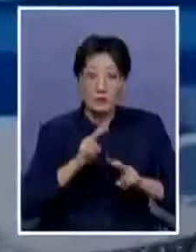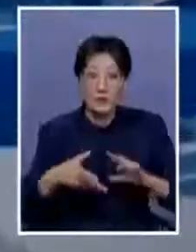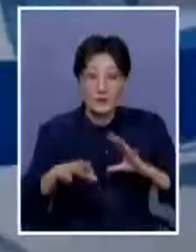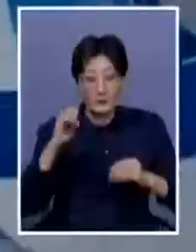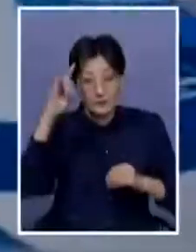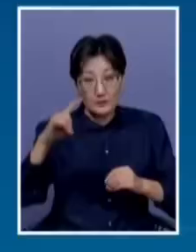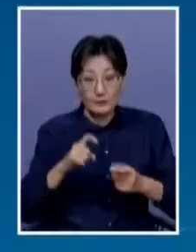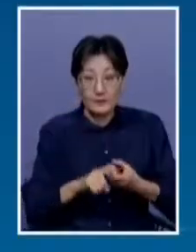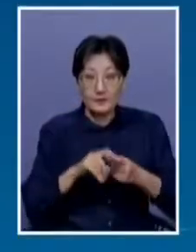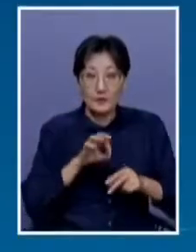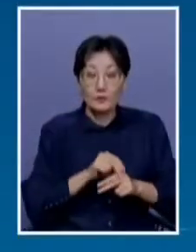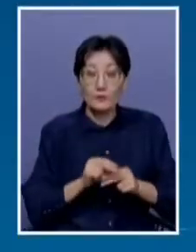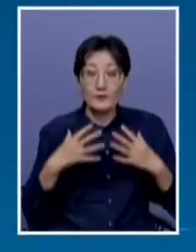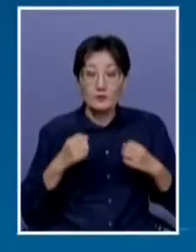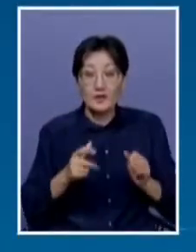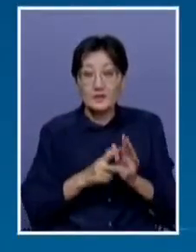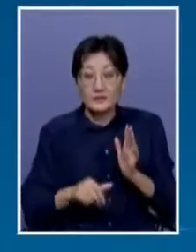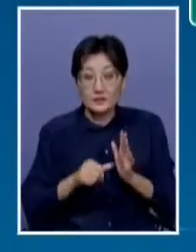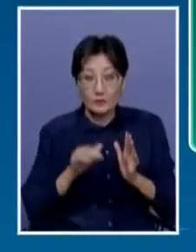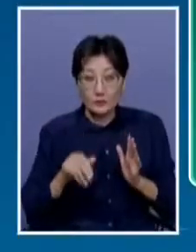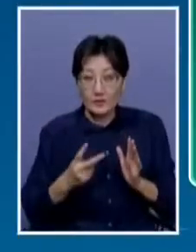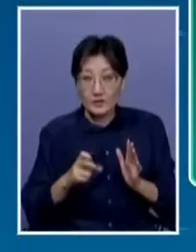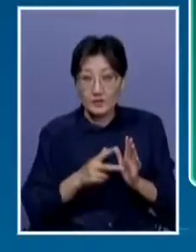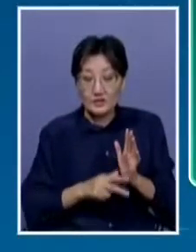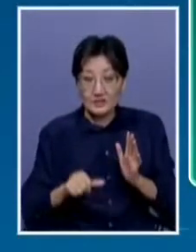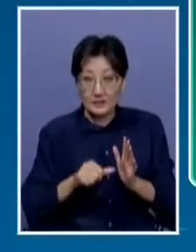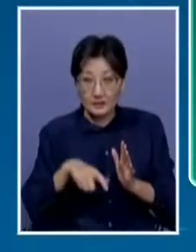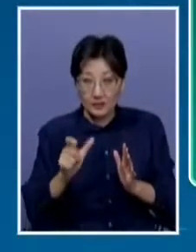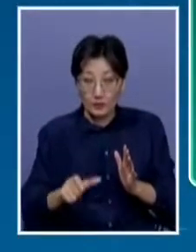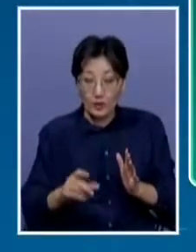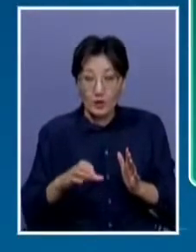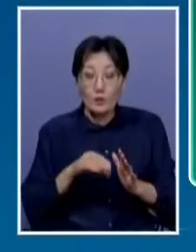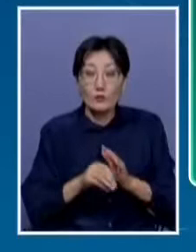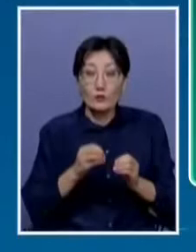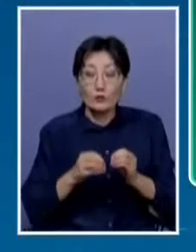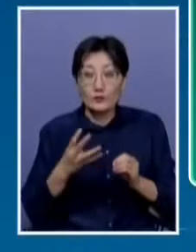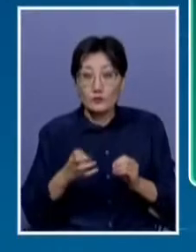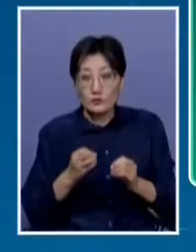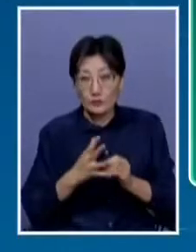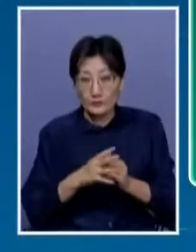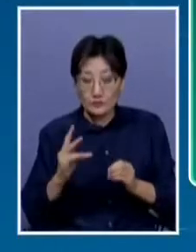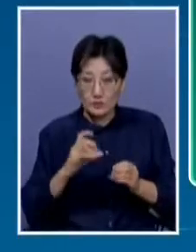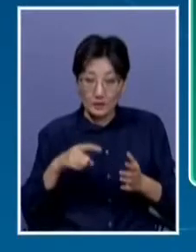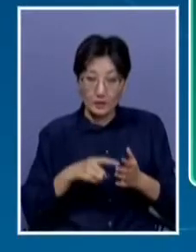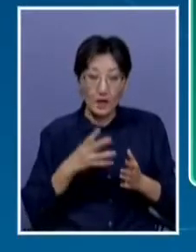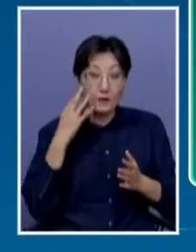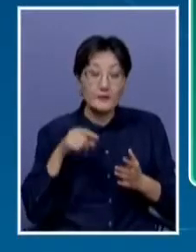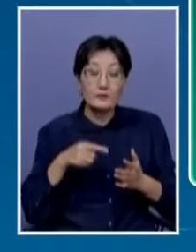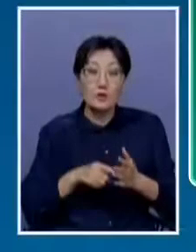елде коронавирустан айыққандар саны 86286-ға жетіпті. Оның 10415-і Нұрсұлтанда болса,